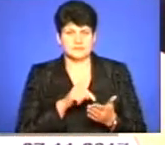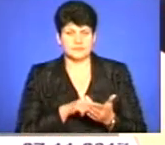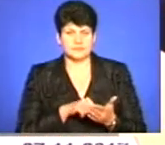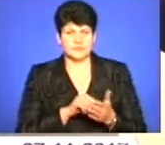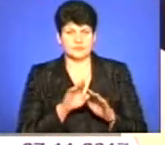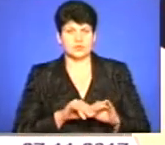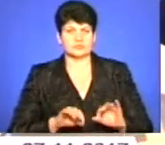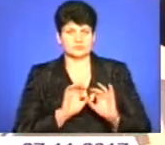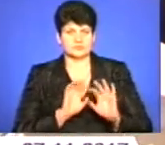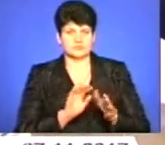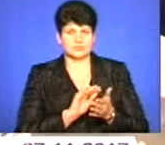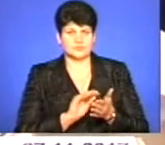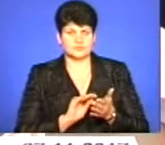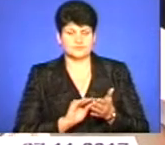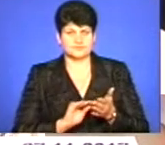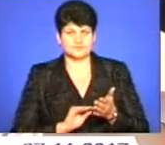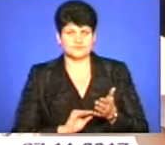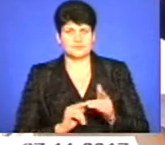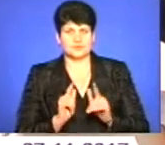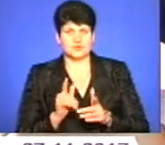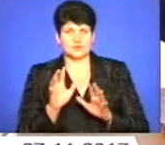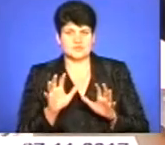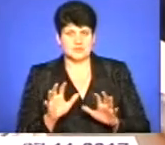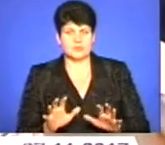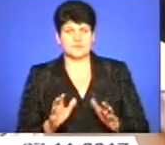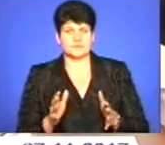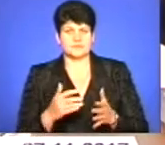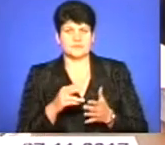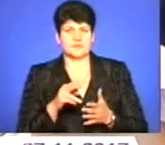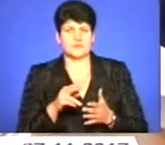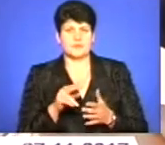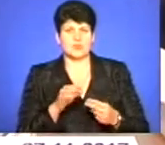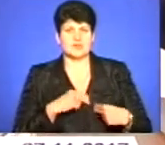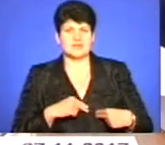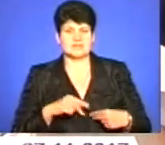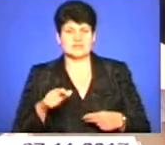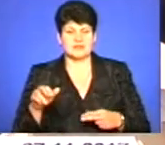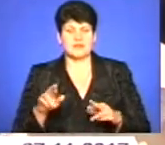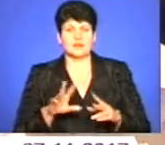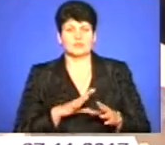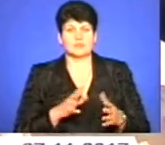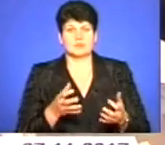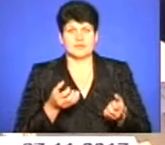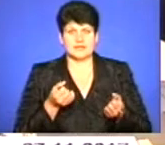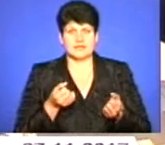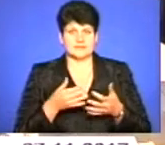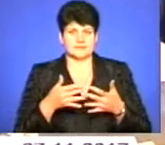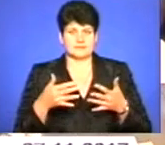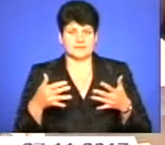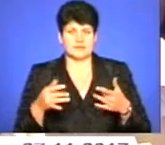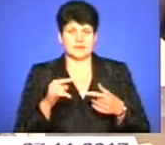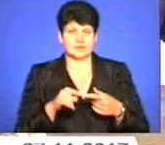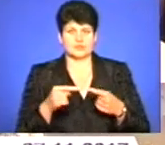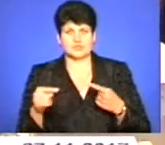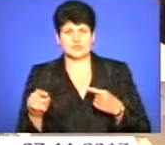описуємо. Повністю згідно закону, чинного законодавства, по працівниках, як вони були прийняті на ту чи